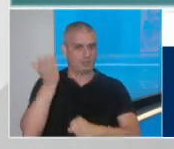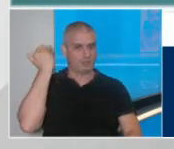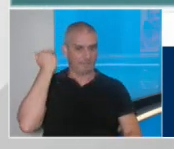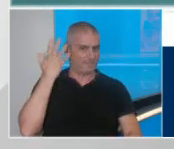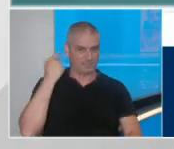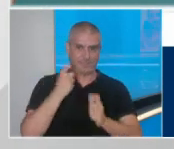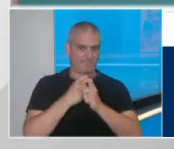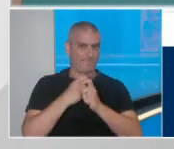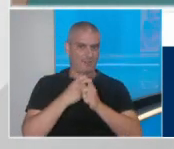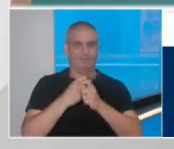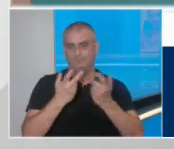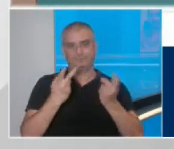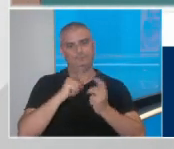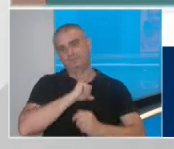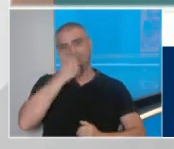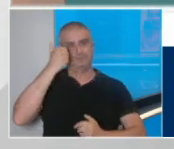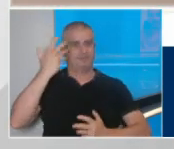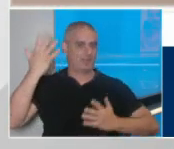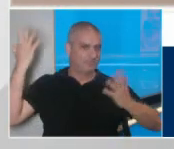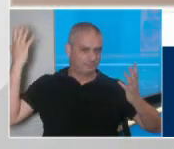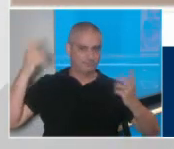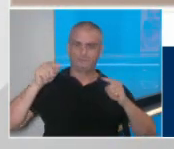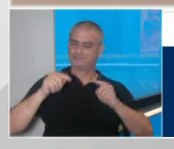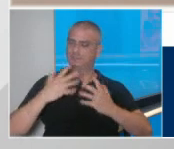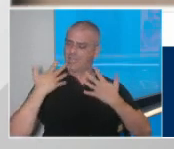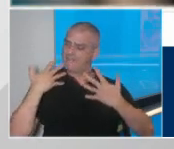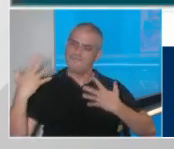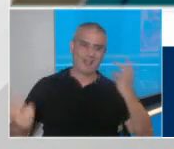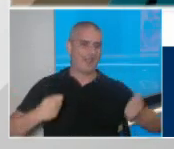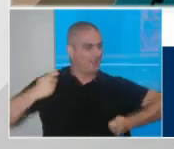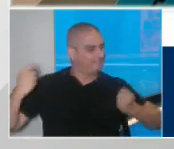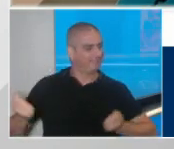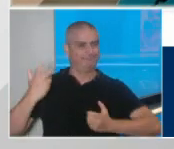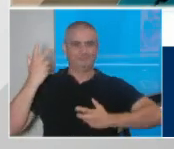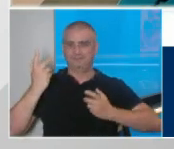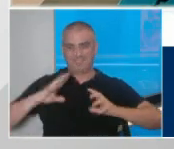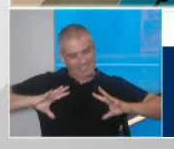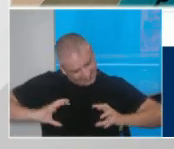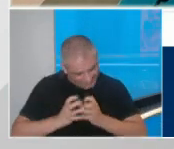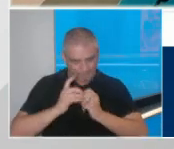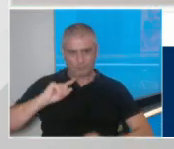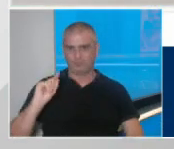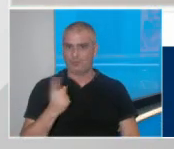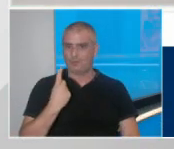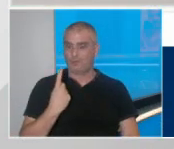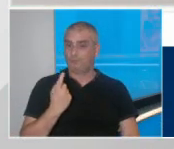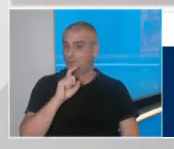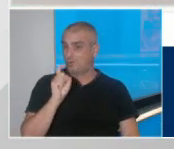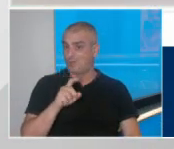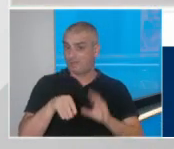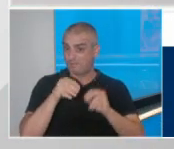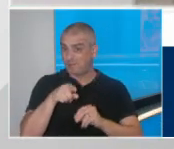בעבר, שהמפלגה הייתה, אתה יודע, בשיאה, זה אווירה, זה, אתה יודע, גיבוש של כולם. יכול